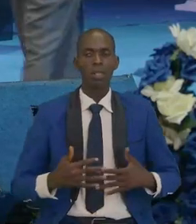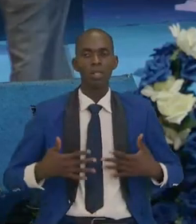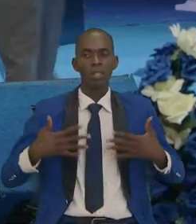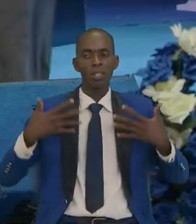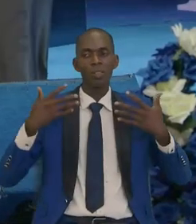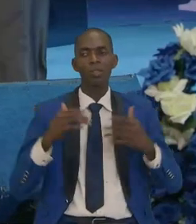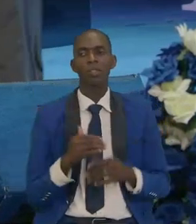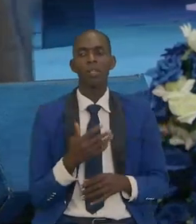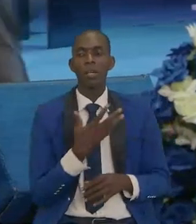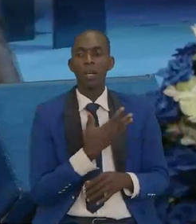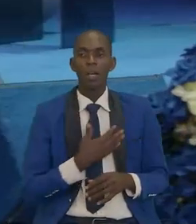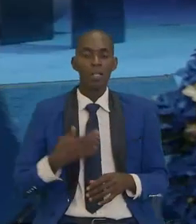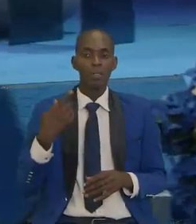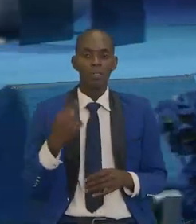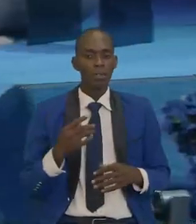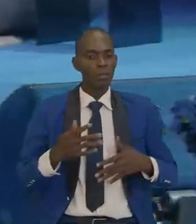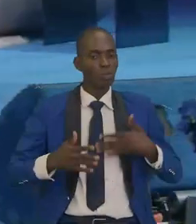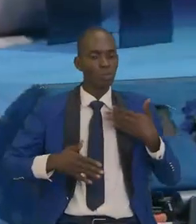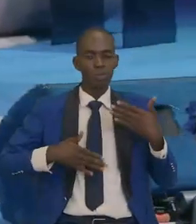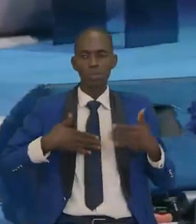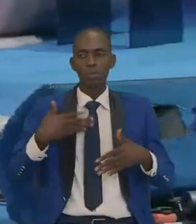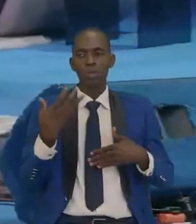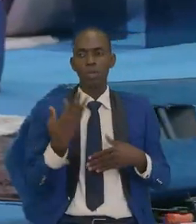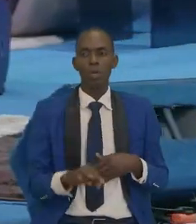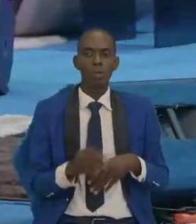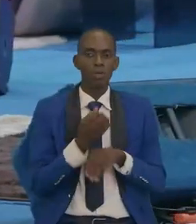je le vois comme celui qui donne la vie éternelle.